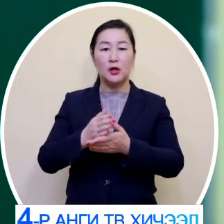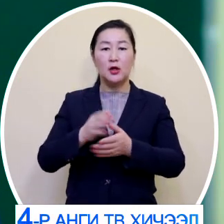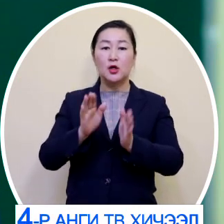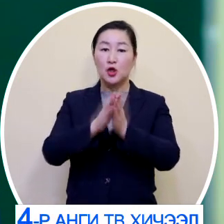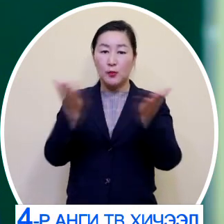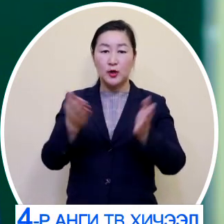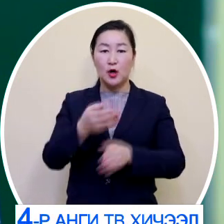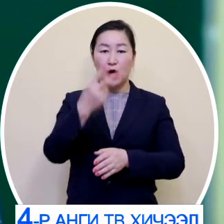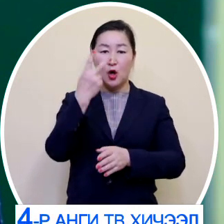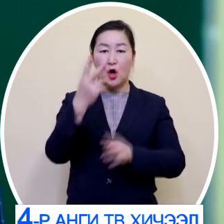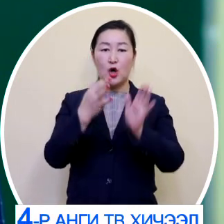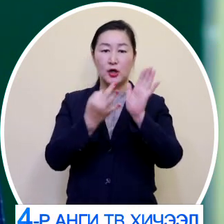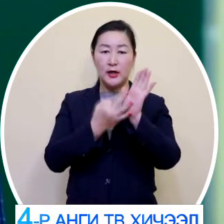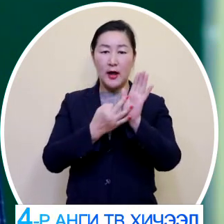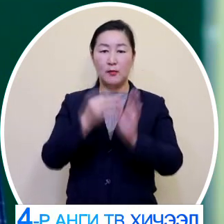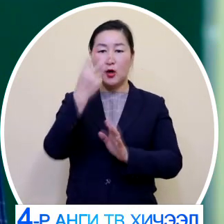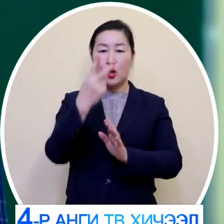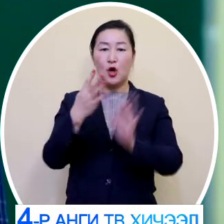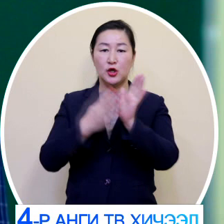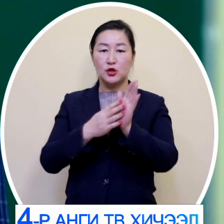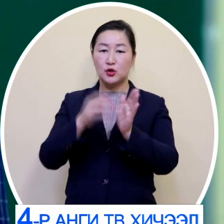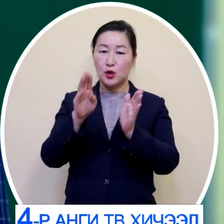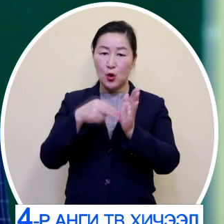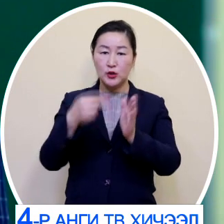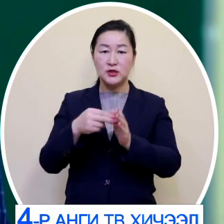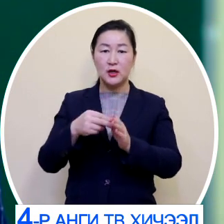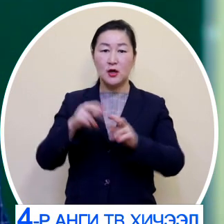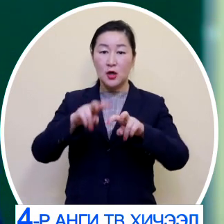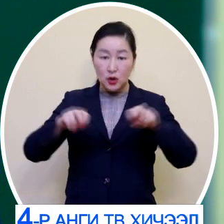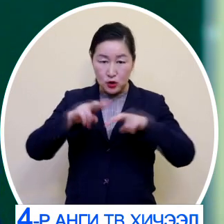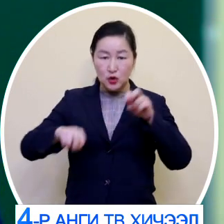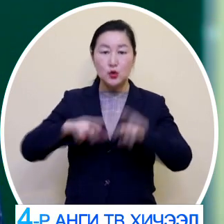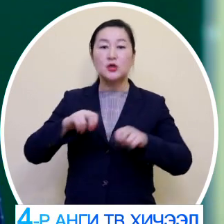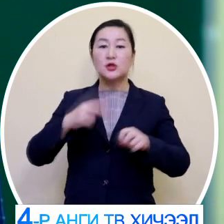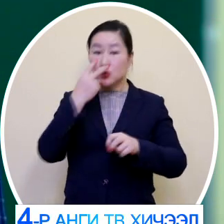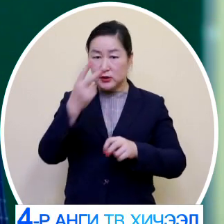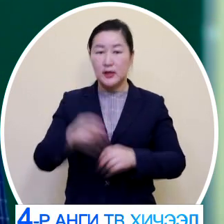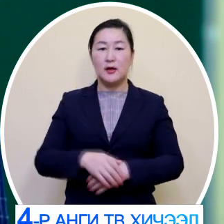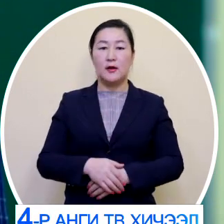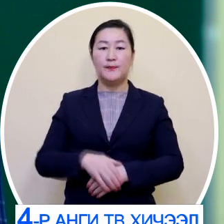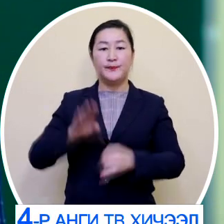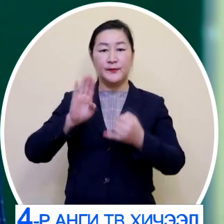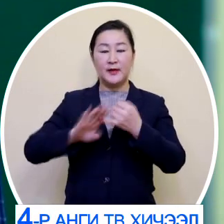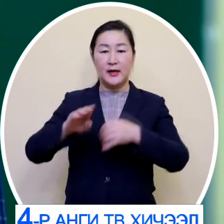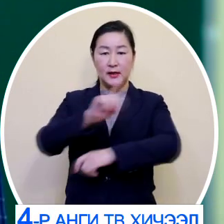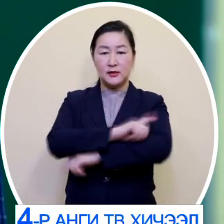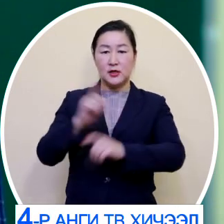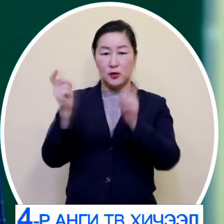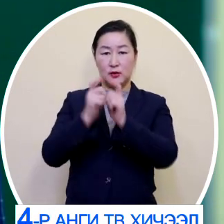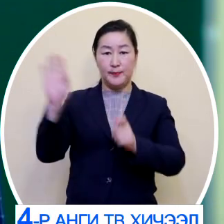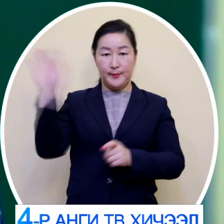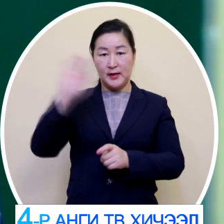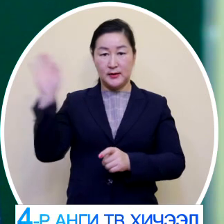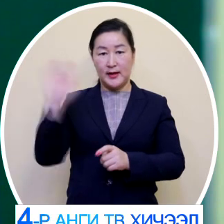бичгийнхаа 28-29 дэх хуудсыг судалж уншаарай хүүхдүүдээ. Өнөөдрийн хичээл маань үүгээр өндөрлөж байна. Дараагийн хичээлдэр